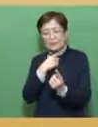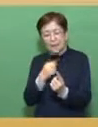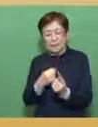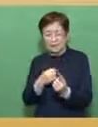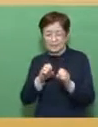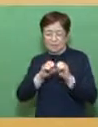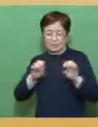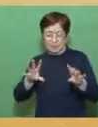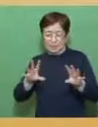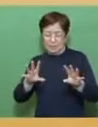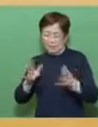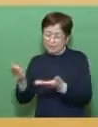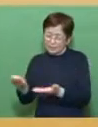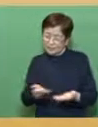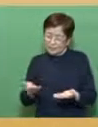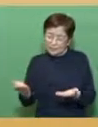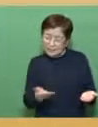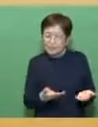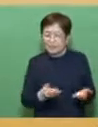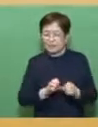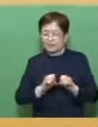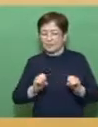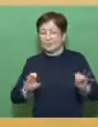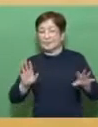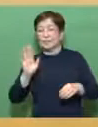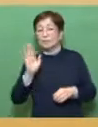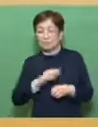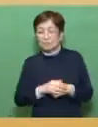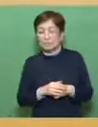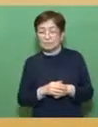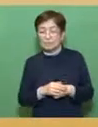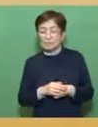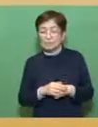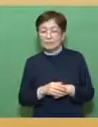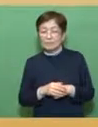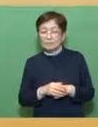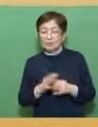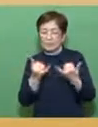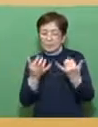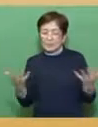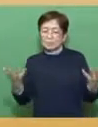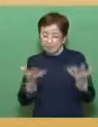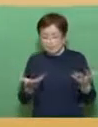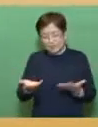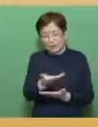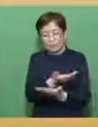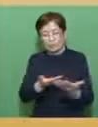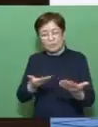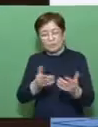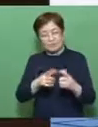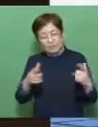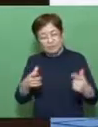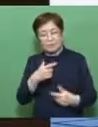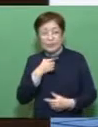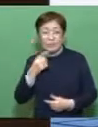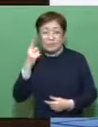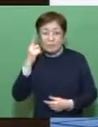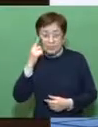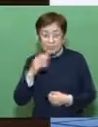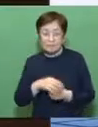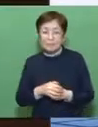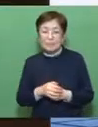というキャンペーンを繰り広げましてえ交流人口をね増やしていきたいなるほどそれから